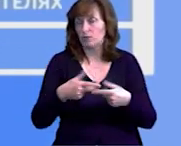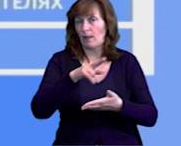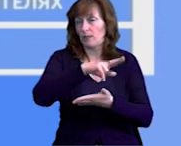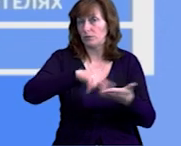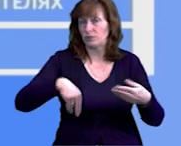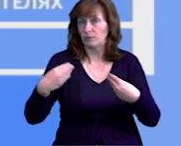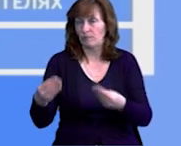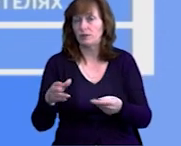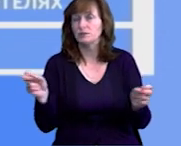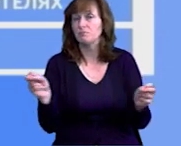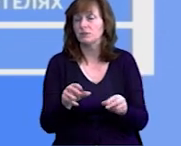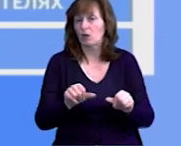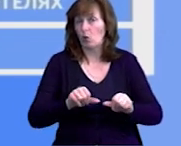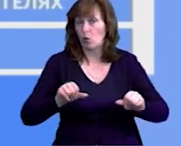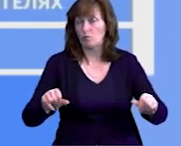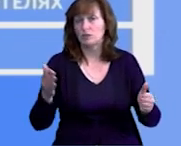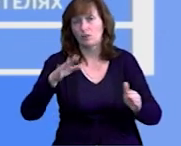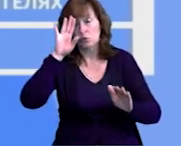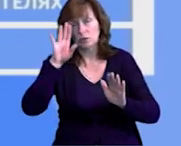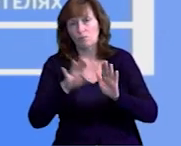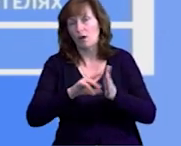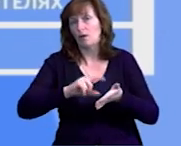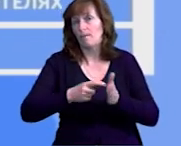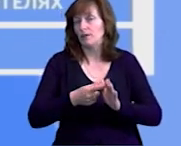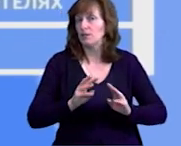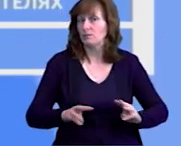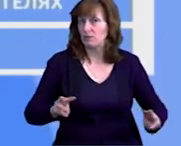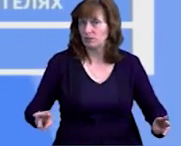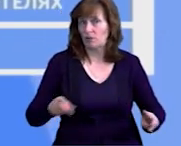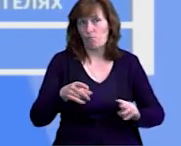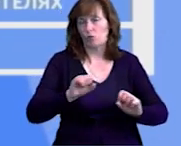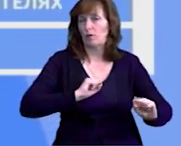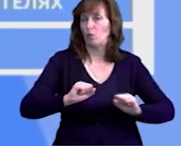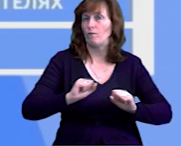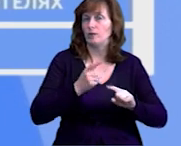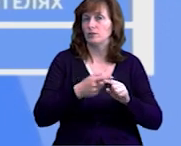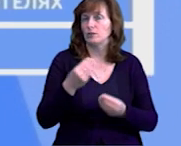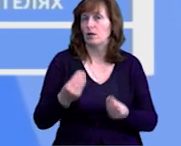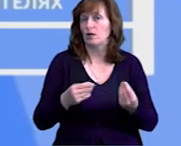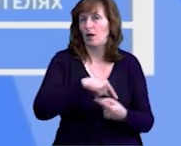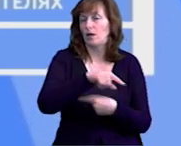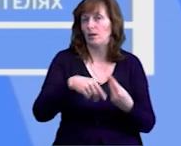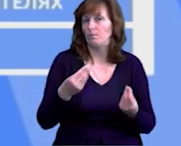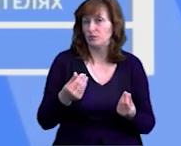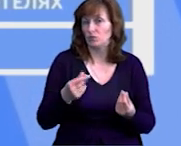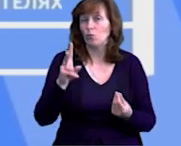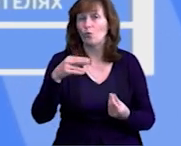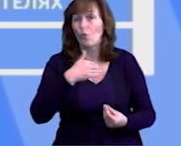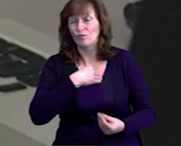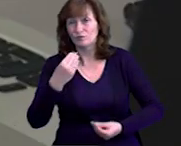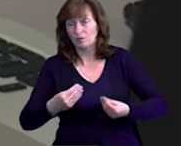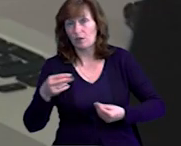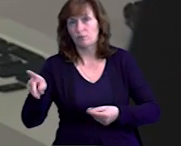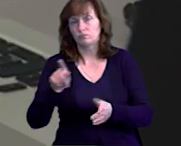надаватиме спеціальна комісія, підпорядкована Кабінету міністрів. Саме вона регулюватиме гральний бізнес. Гравцю має виповнитися 21